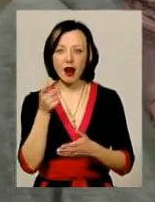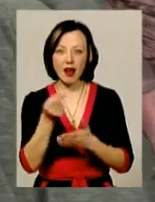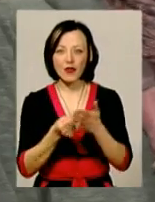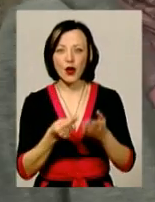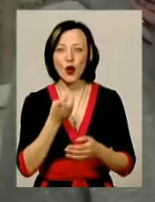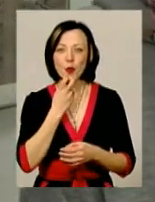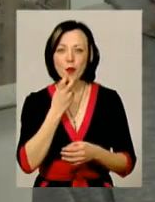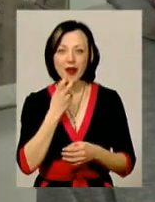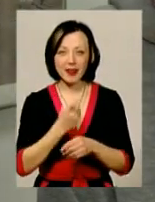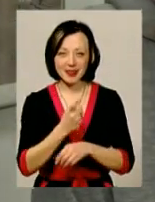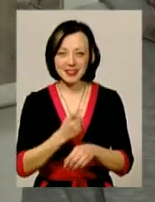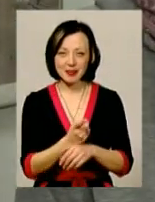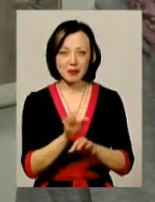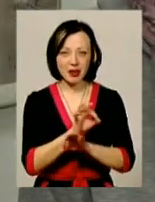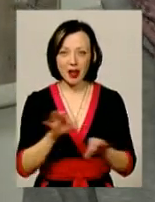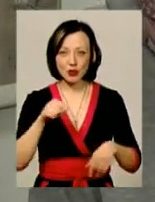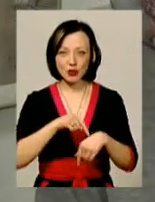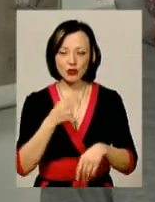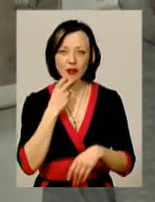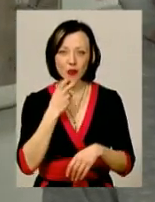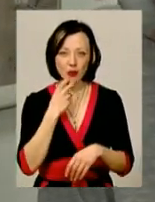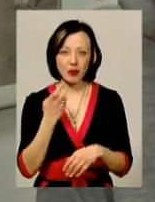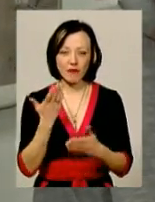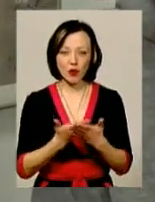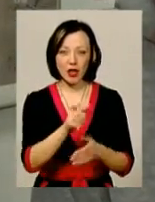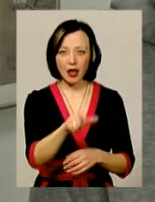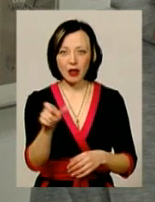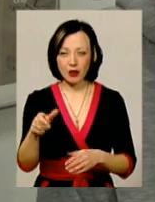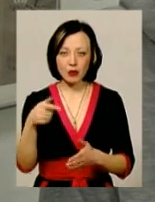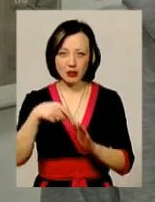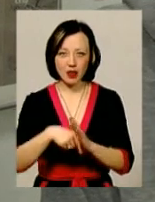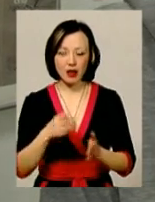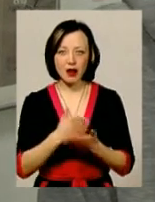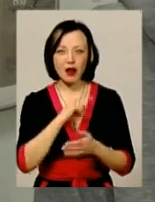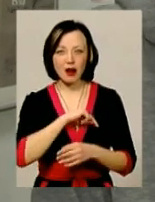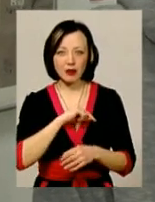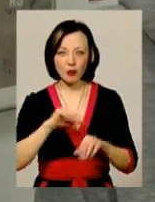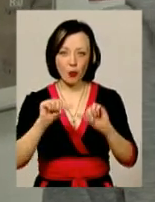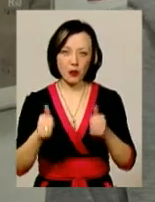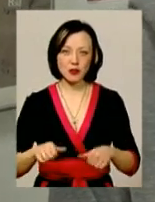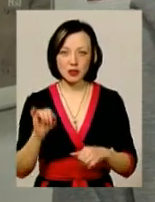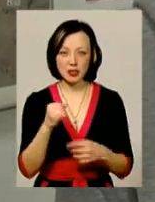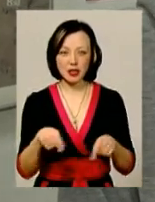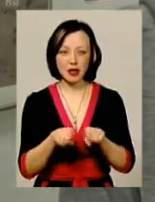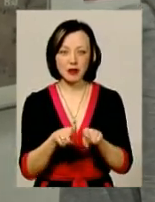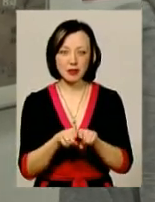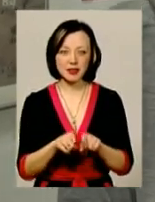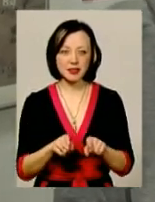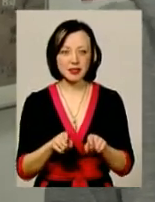у него прекрасное чувство юмора, и вот герои наделены характером, образностью и такими